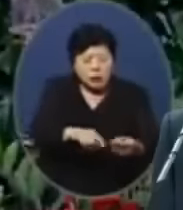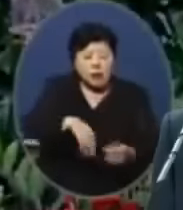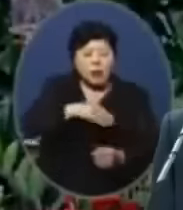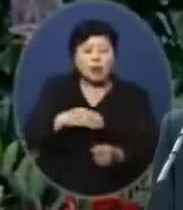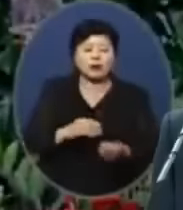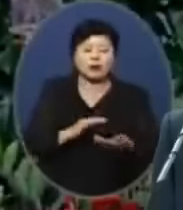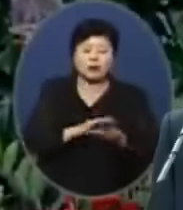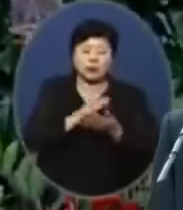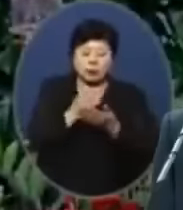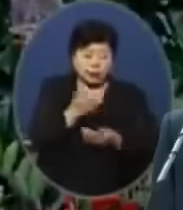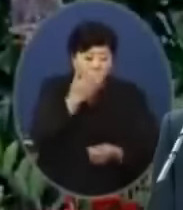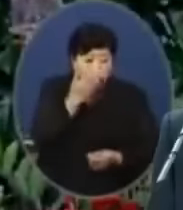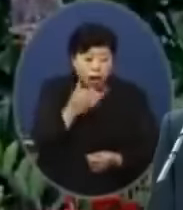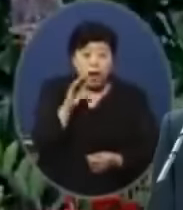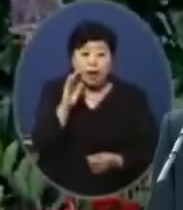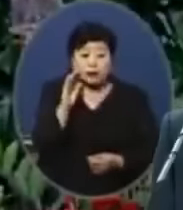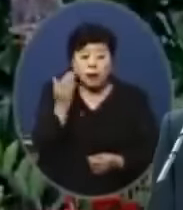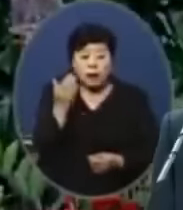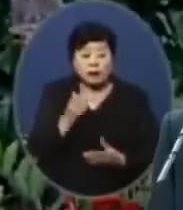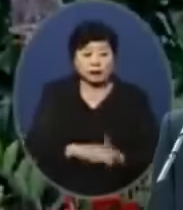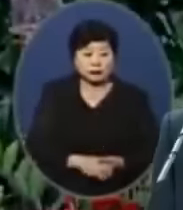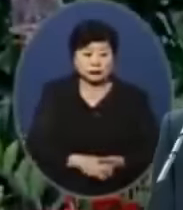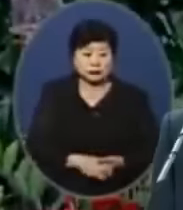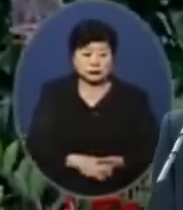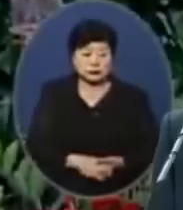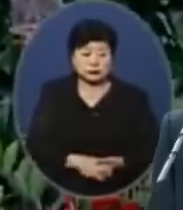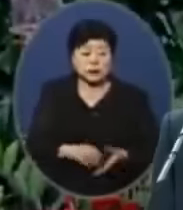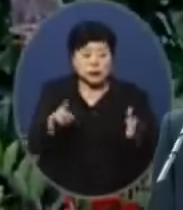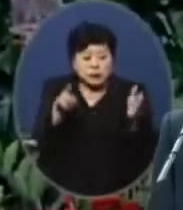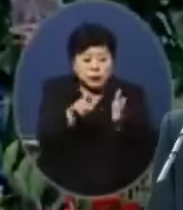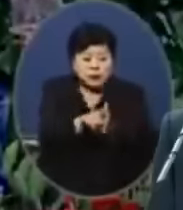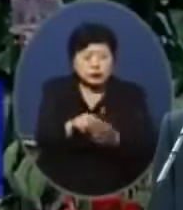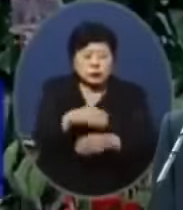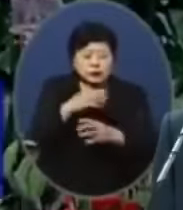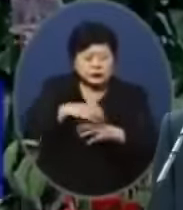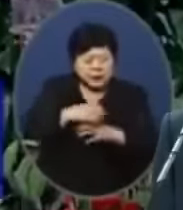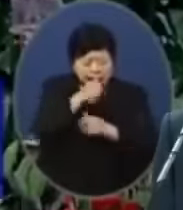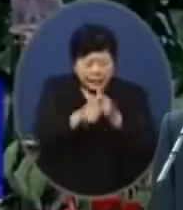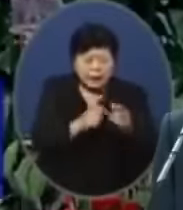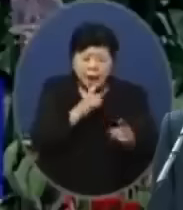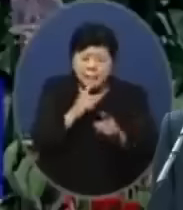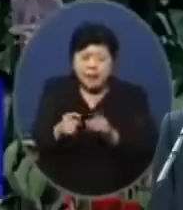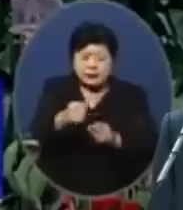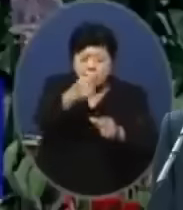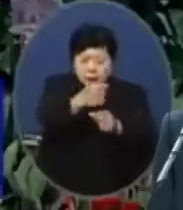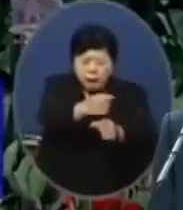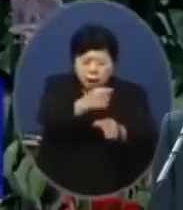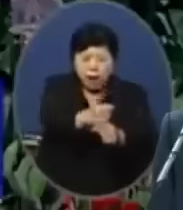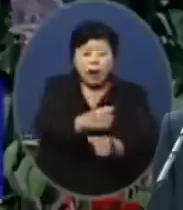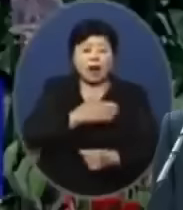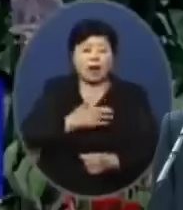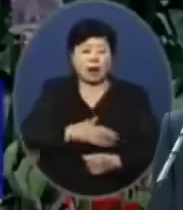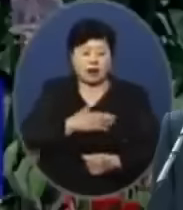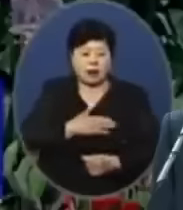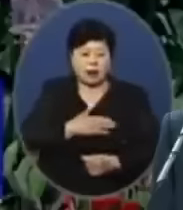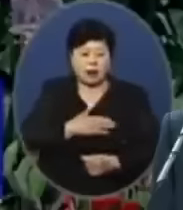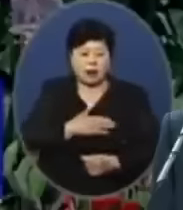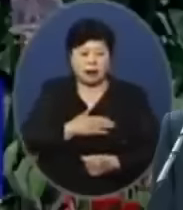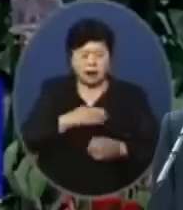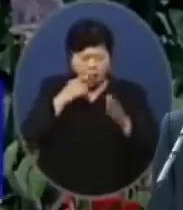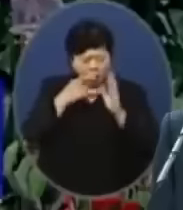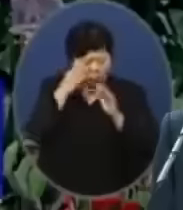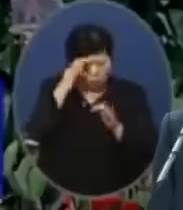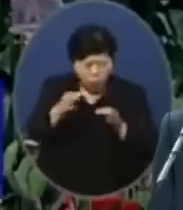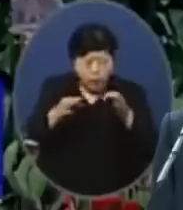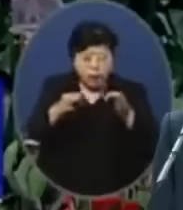환경이 듣고 변화를 받게 되는 것입니다. 믿음으로 모든 세계가 하나님의 말씀으로 지어진 줄을 우리가 아느니 보이는 것은